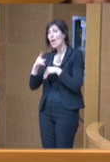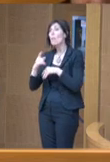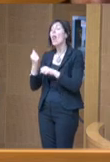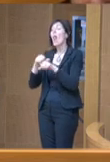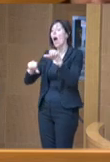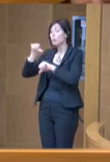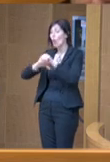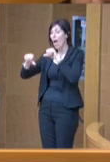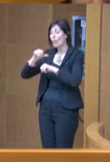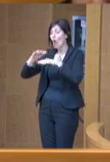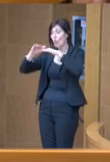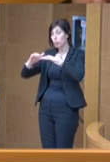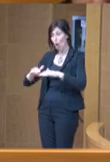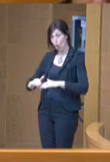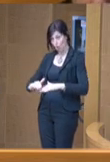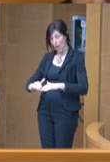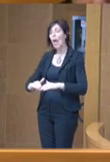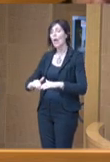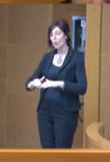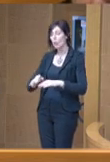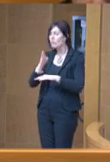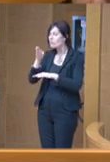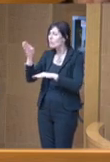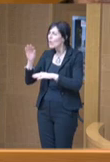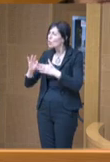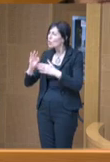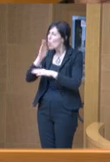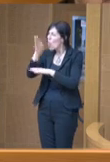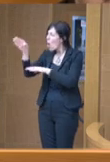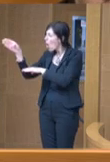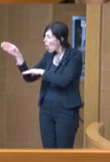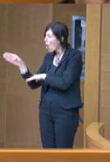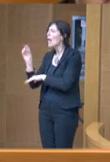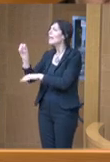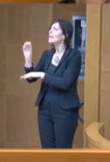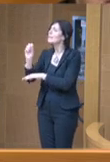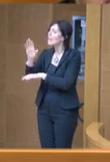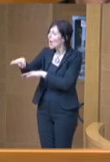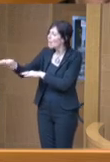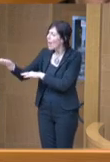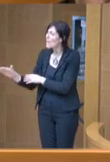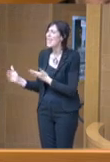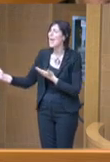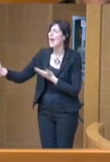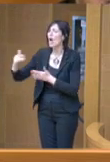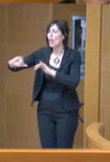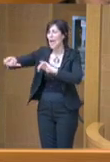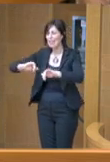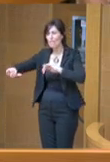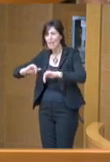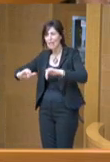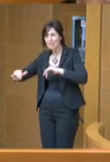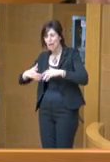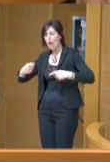scuole a insegnare ai bambini come si fa raccolta differenziata con una cooperativa di ragazzi